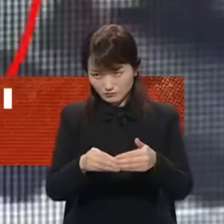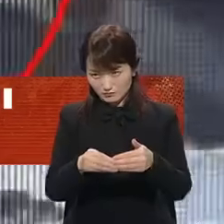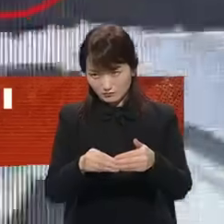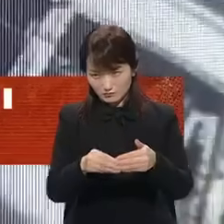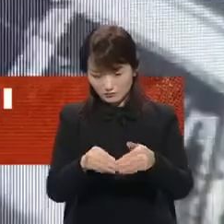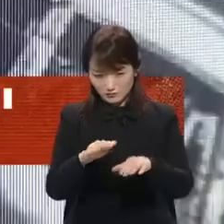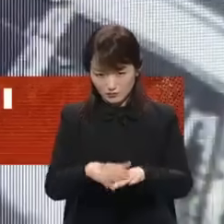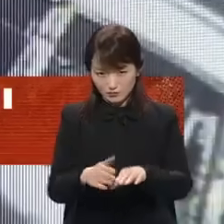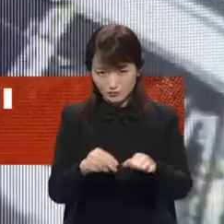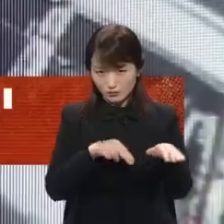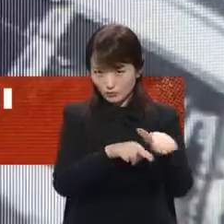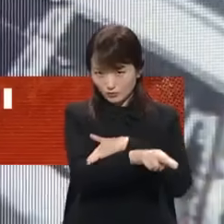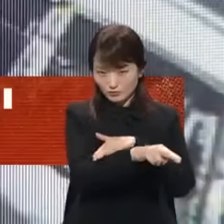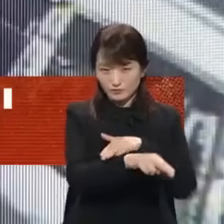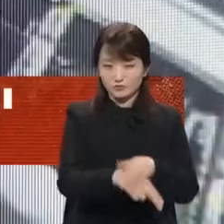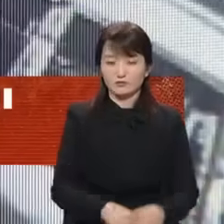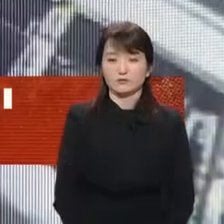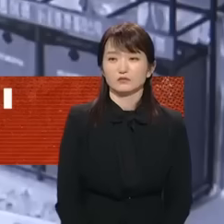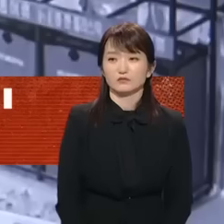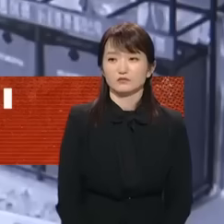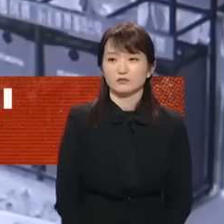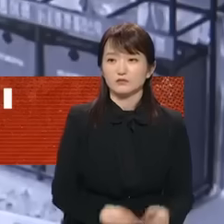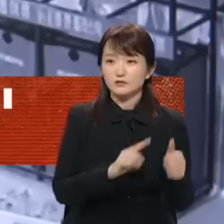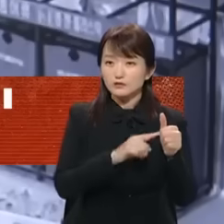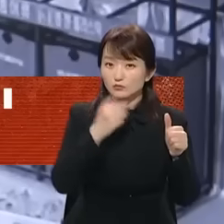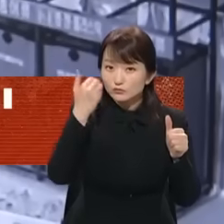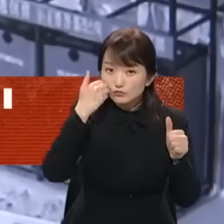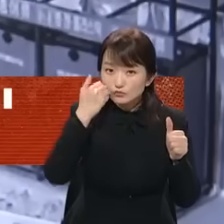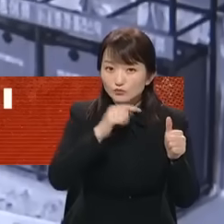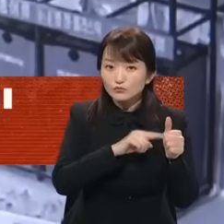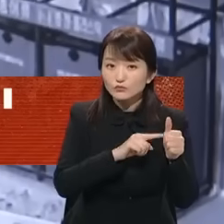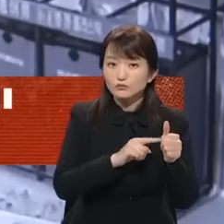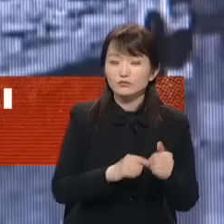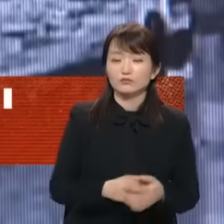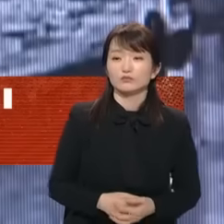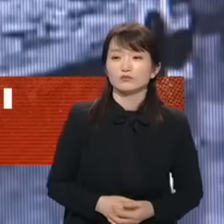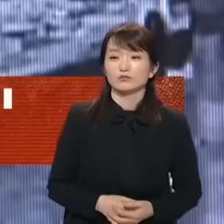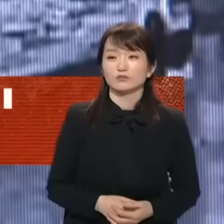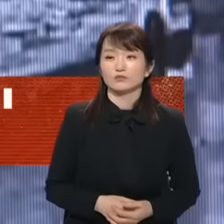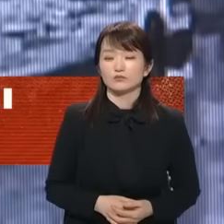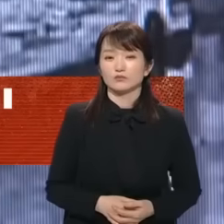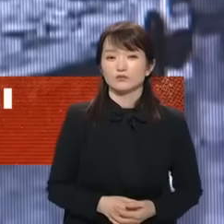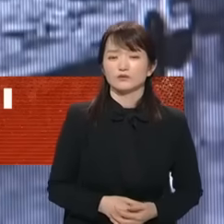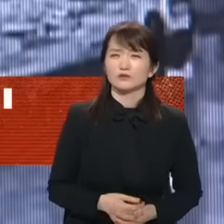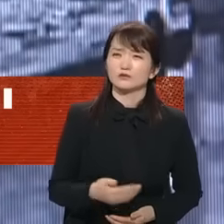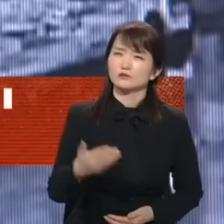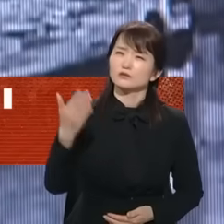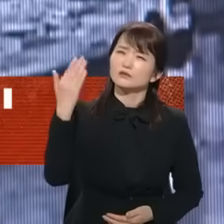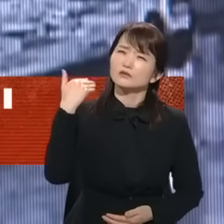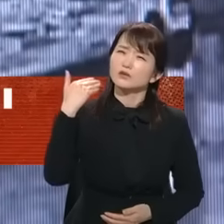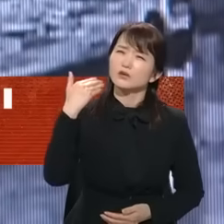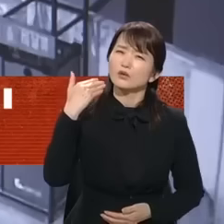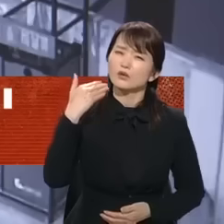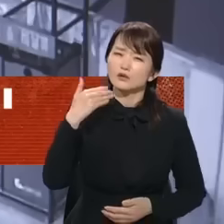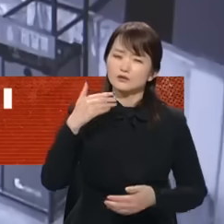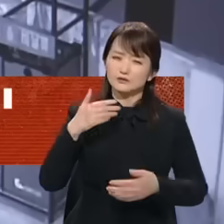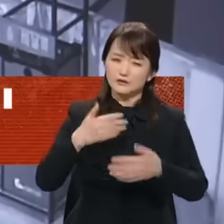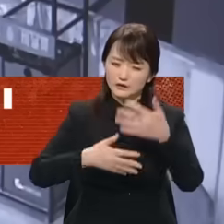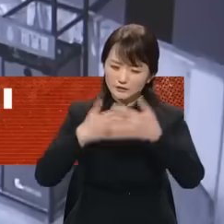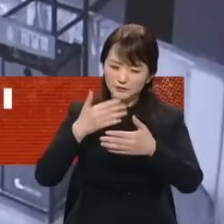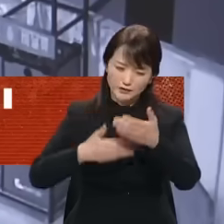도망가는 모습까지 확인했습니다 성이 누구냐가 문제잖아요 그래서 그 전에 몇 시간 ctv 계속